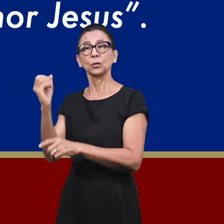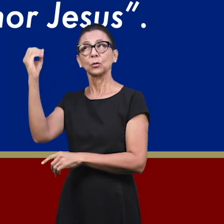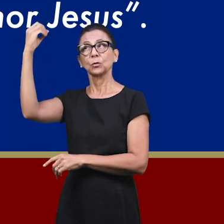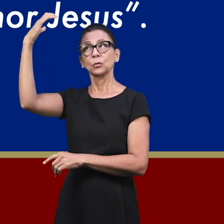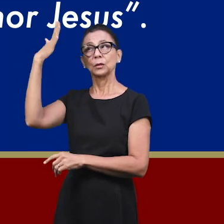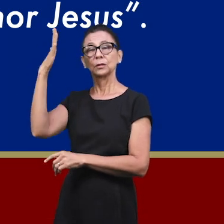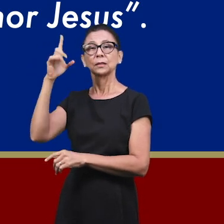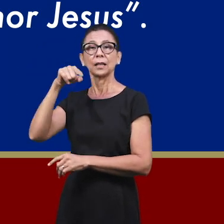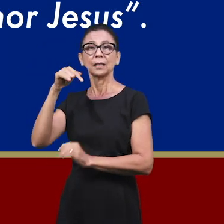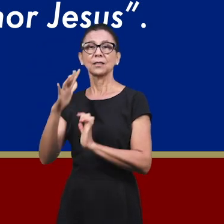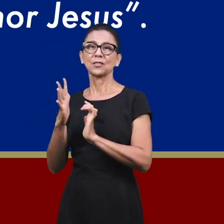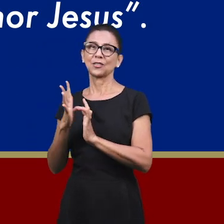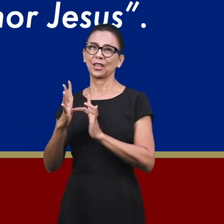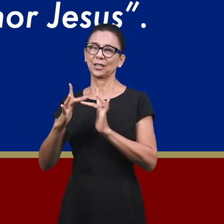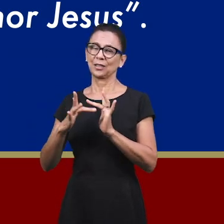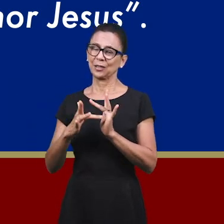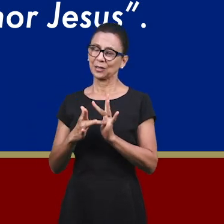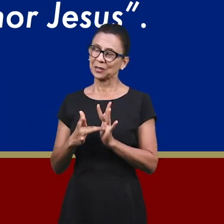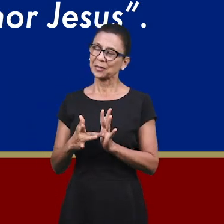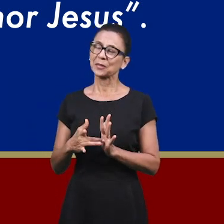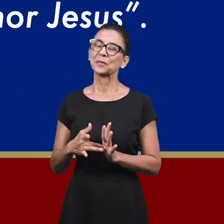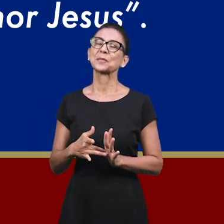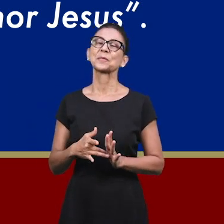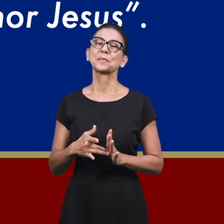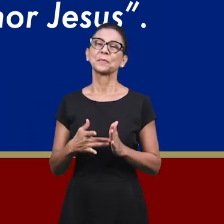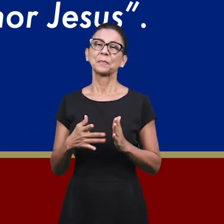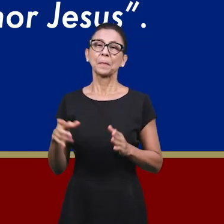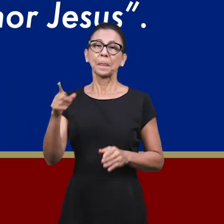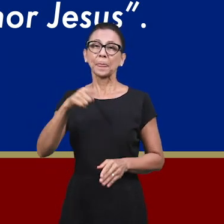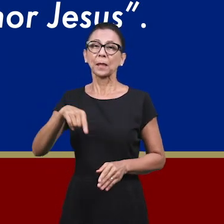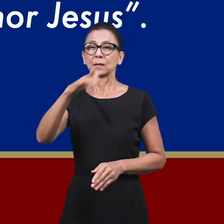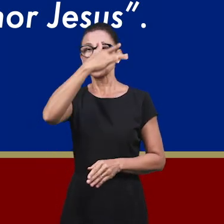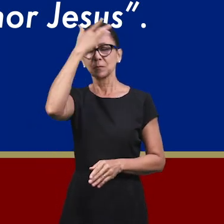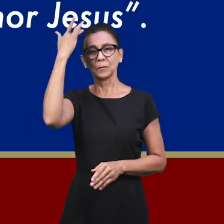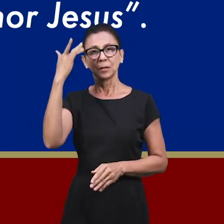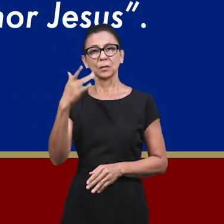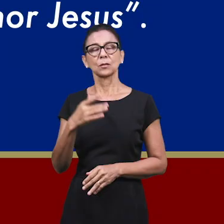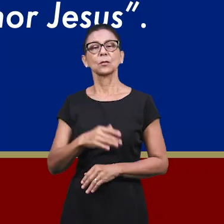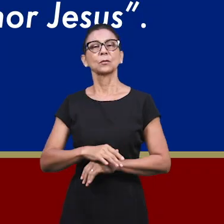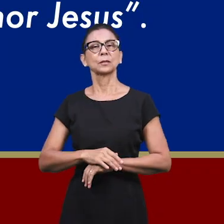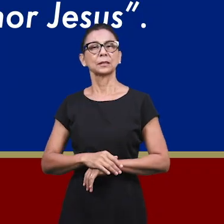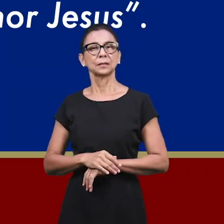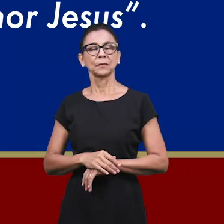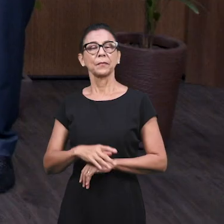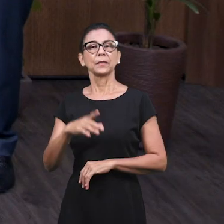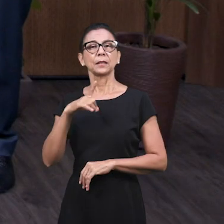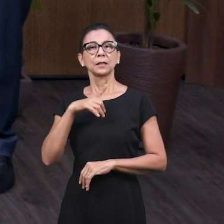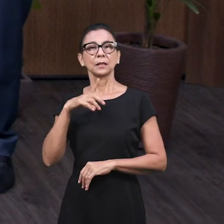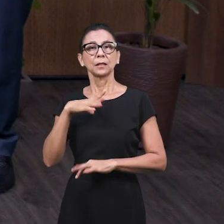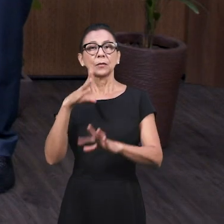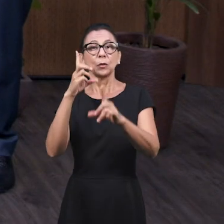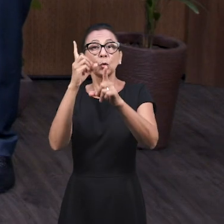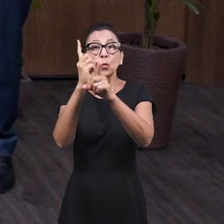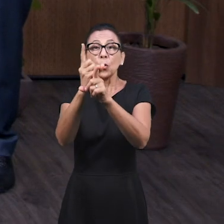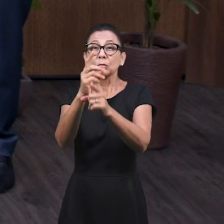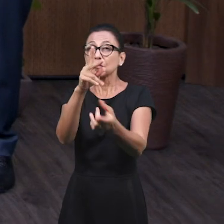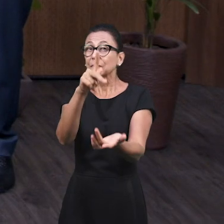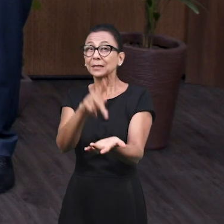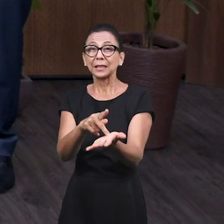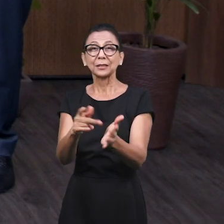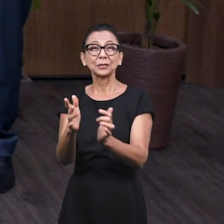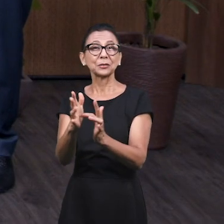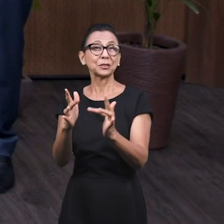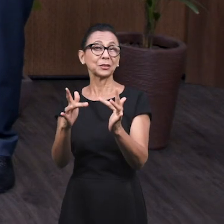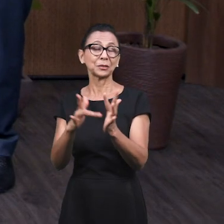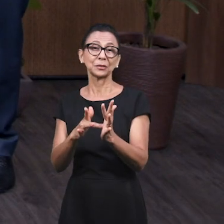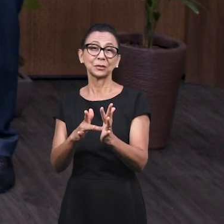tous qui ont une rencontre véritable avec le Seigneur Jésus. Gloire à Dieu. C'est une vie qui